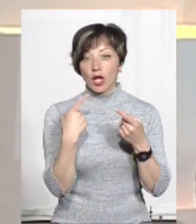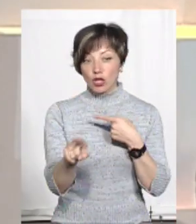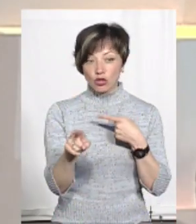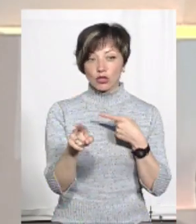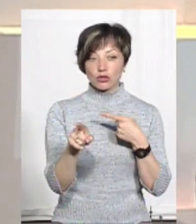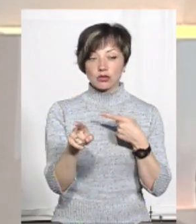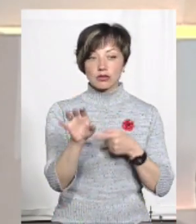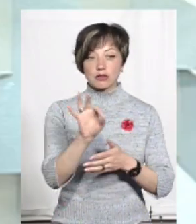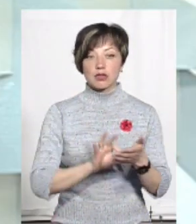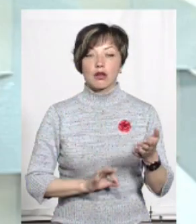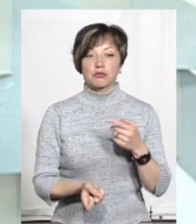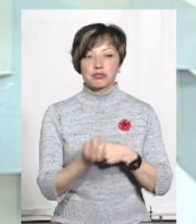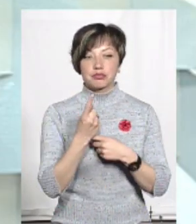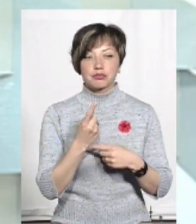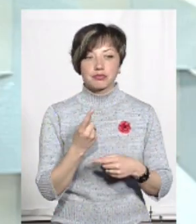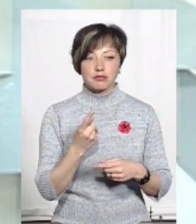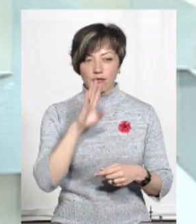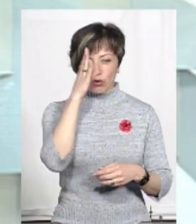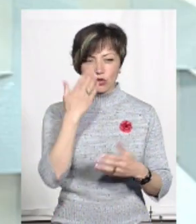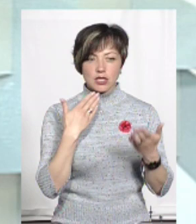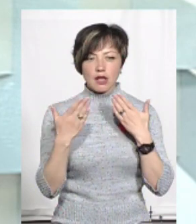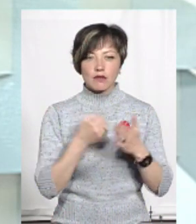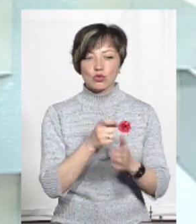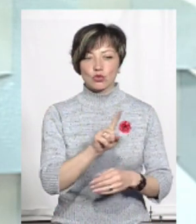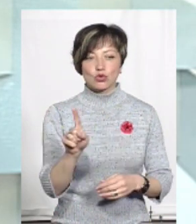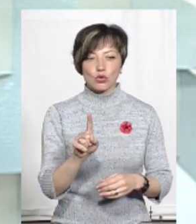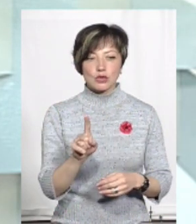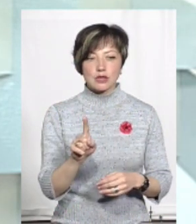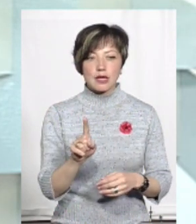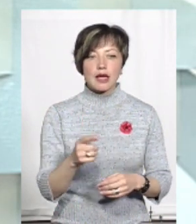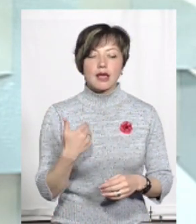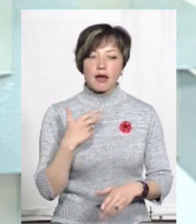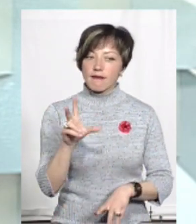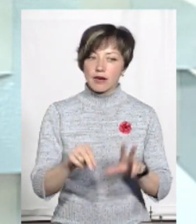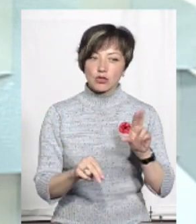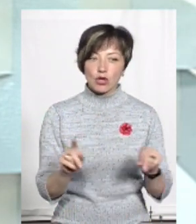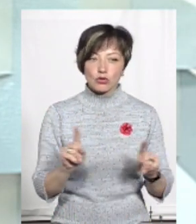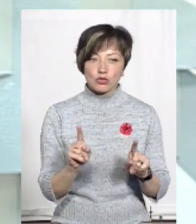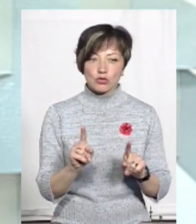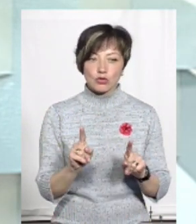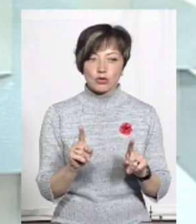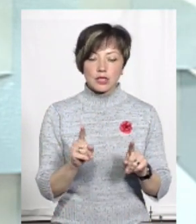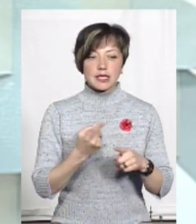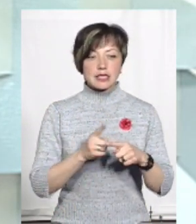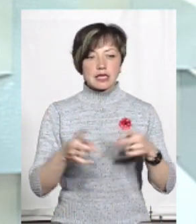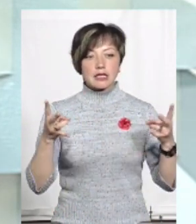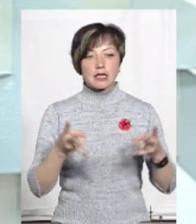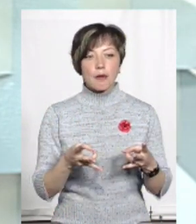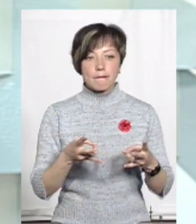інакшість, у нас одразу зринає вороже ставлення до чогось, так? Я вважаю, що це